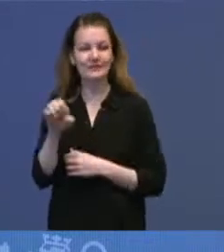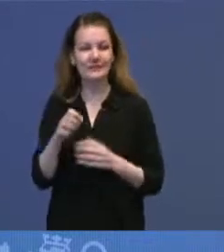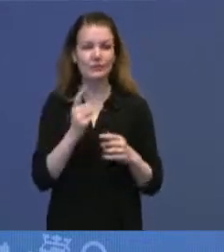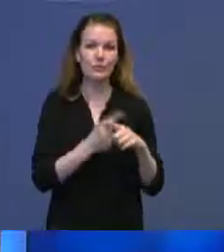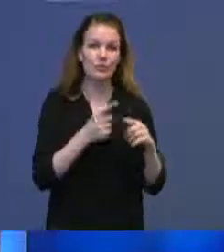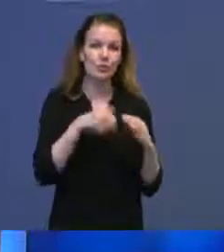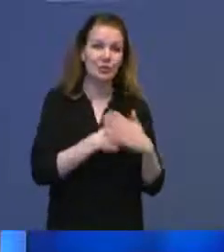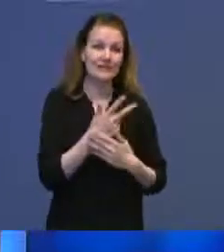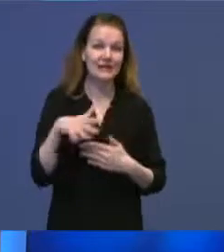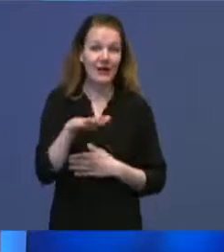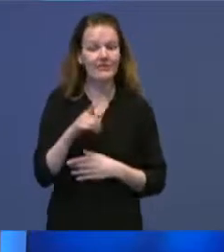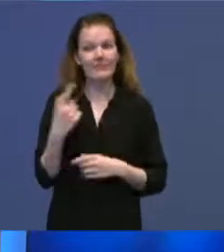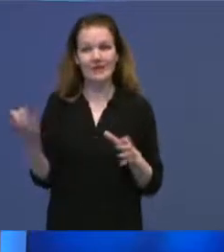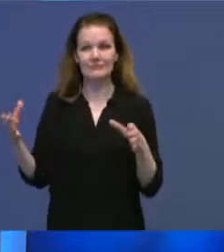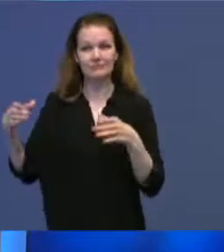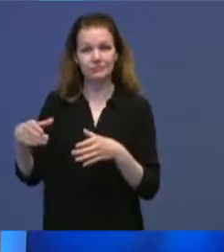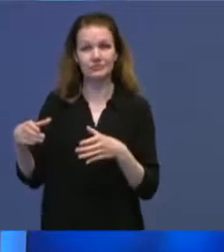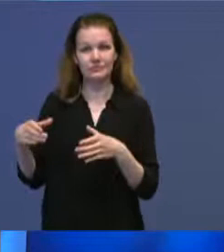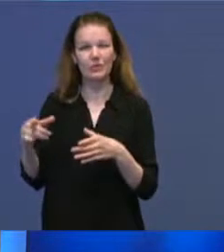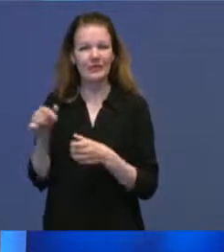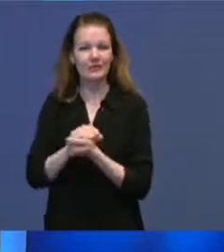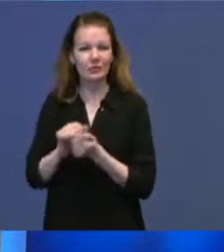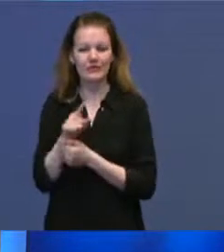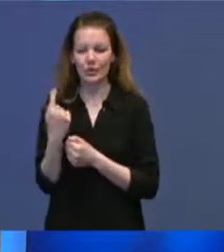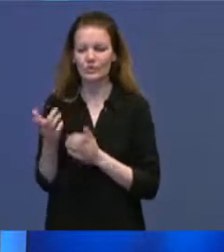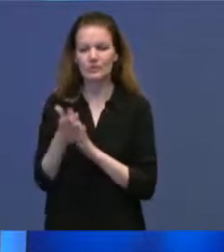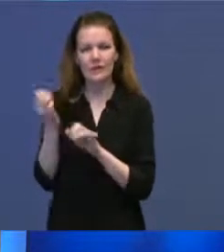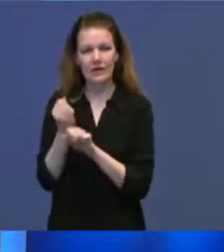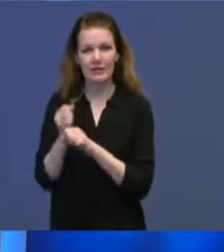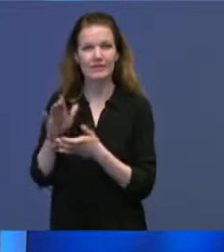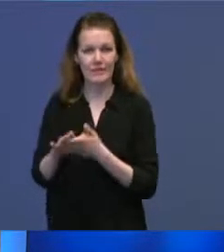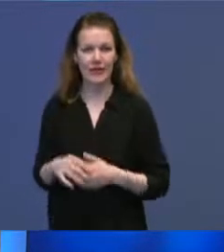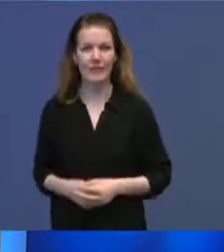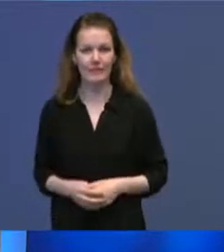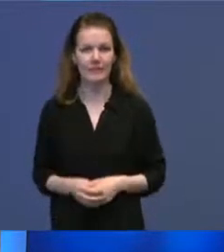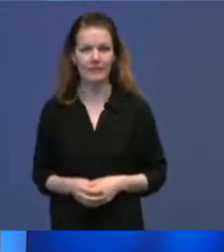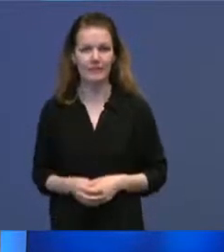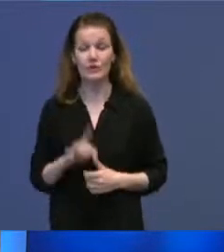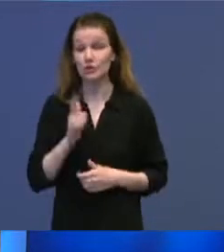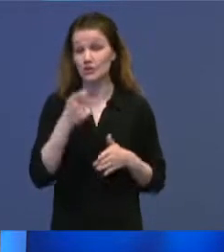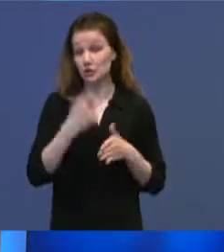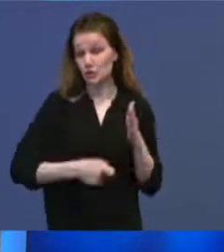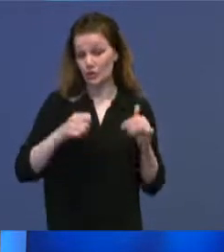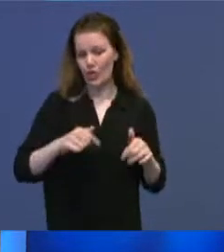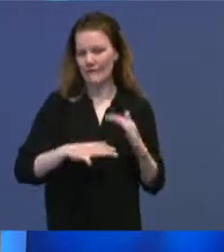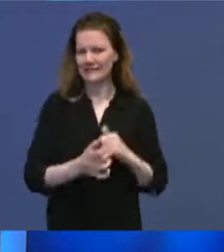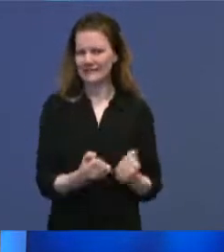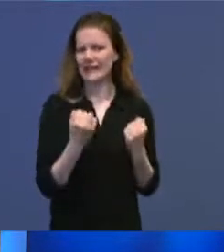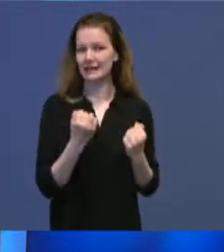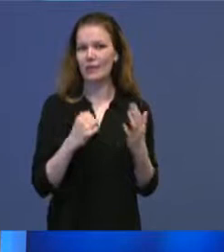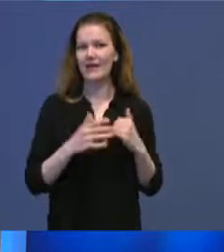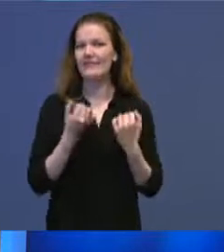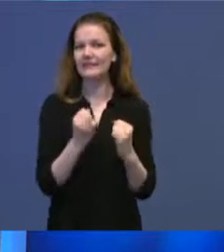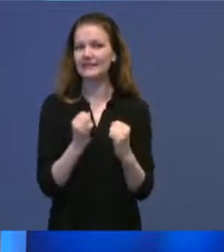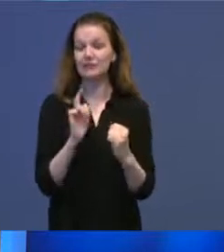er den naturlige kretsen for Norge å samarbeide med. Fordi sanksjonene er sterkere og mer effektive når de er